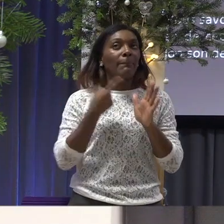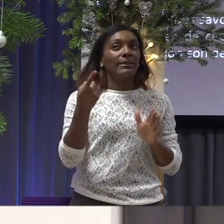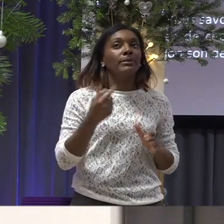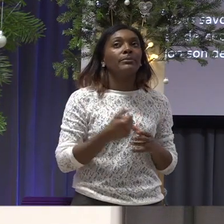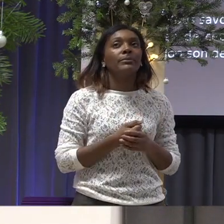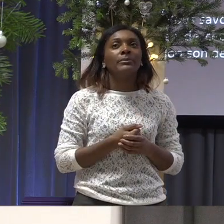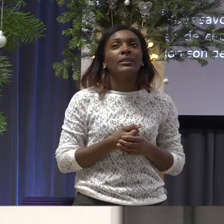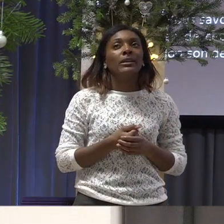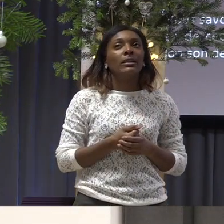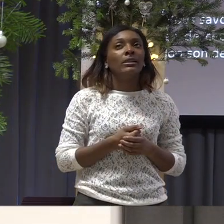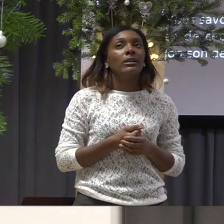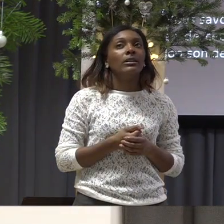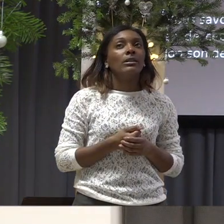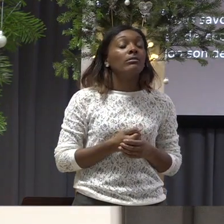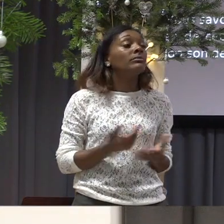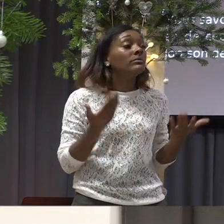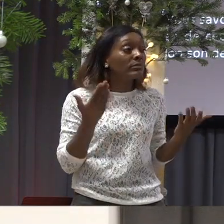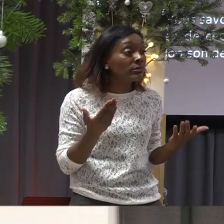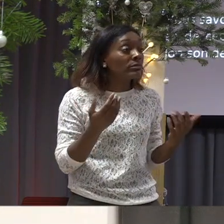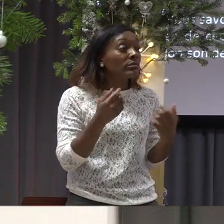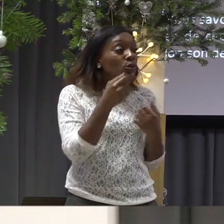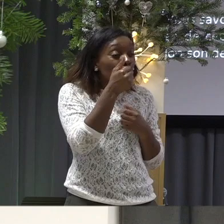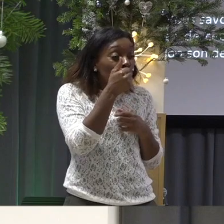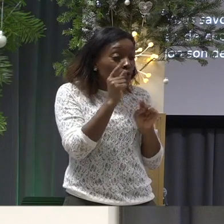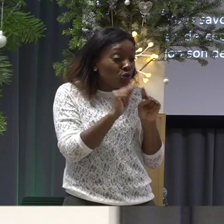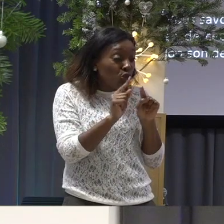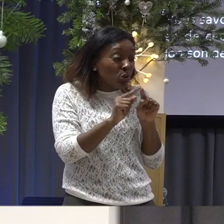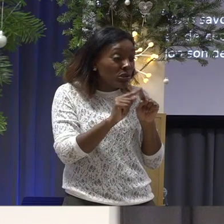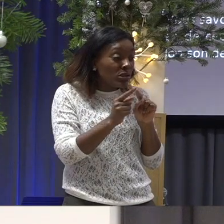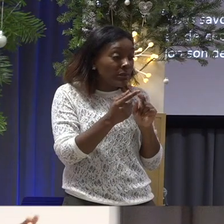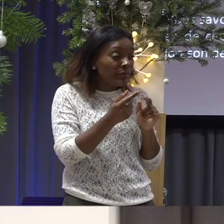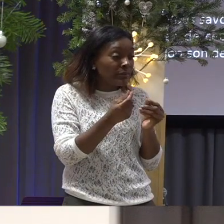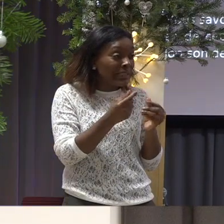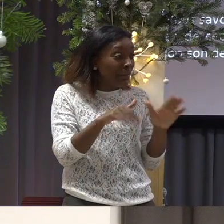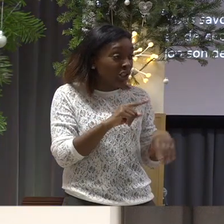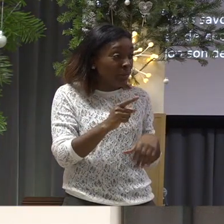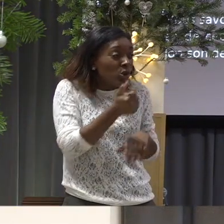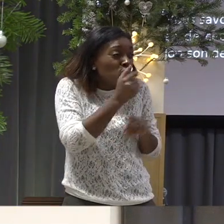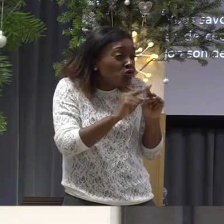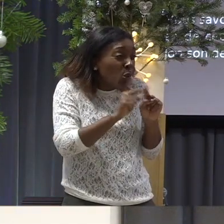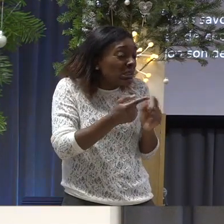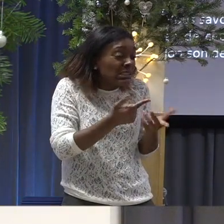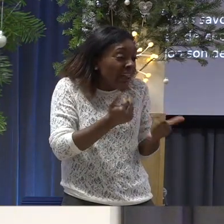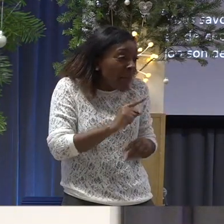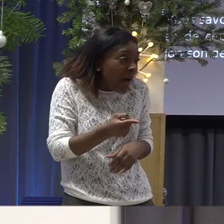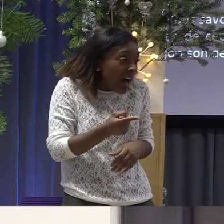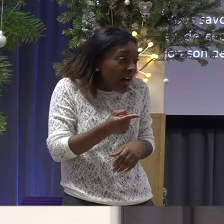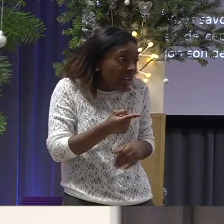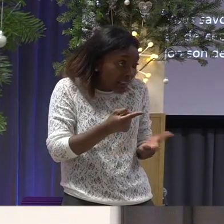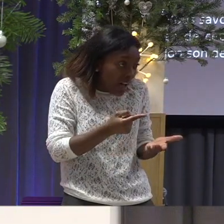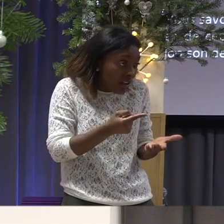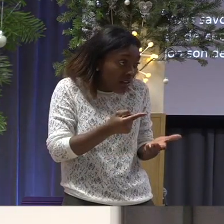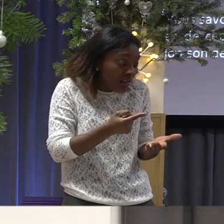de reconnaissance pour une chose qui va de travers, qui ne marche pas, vaut 1000